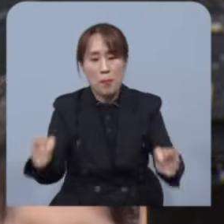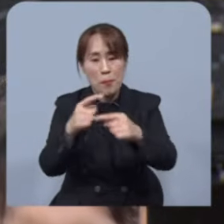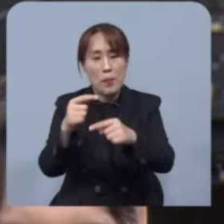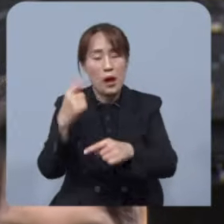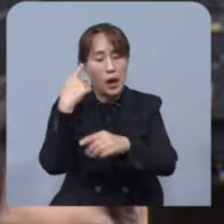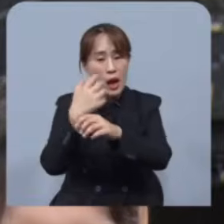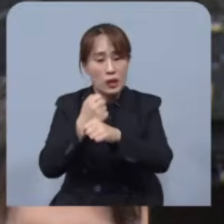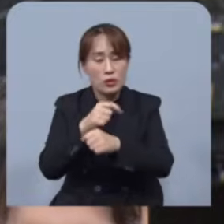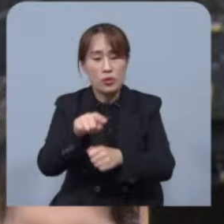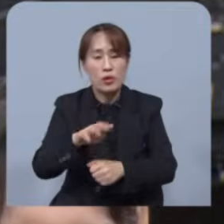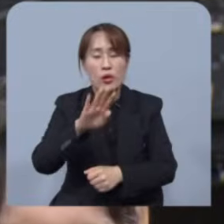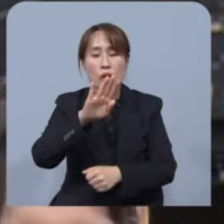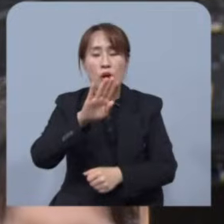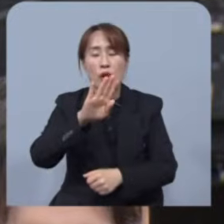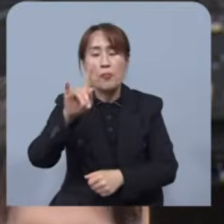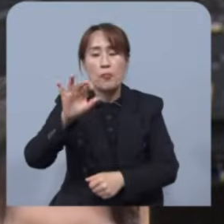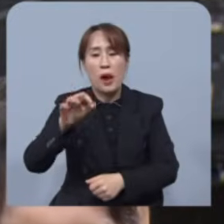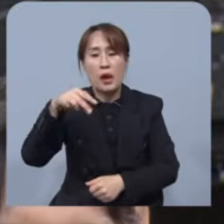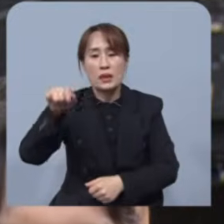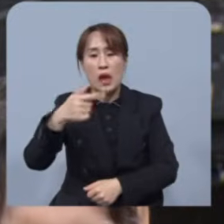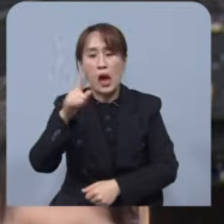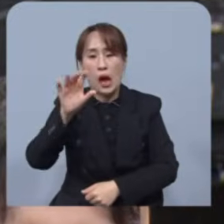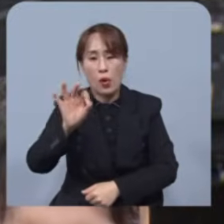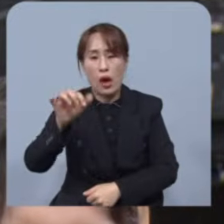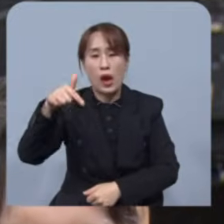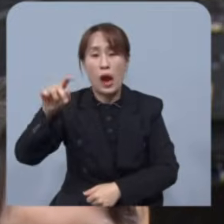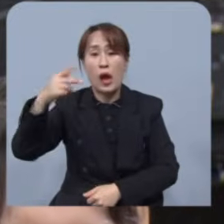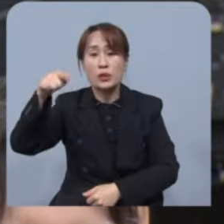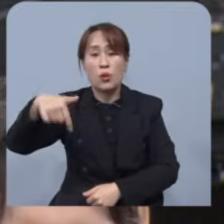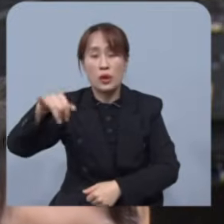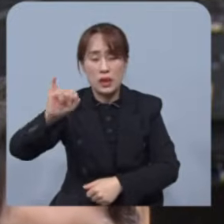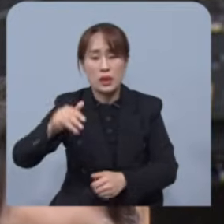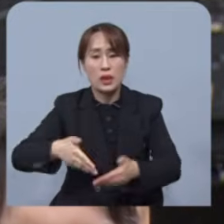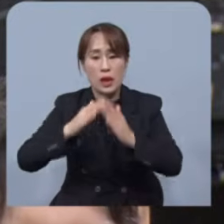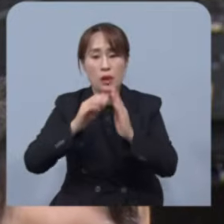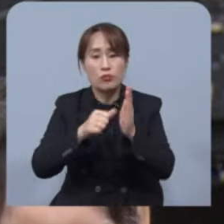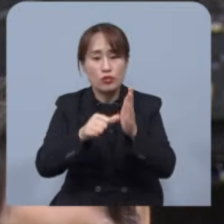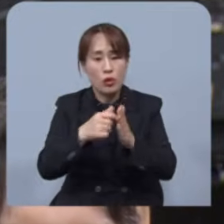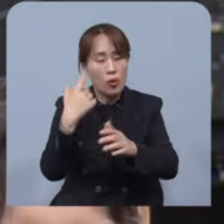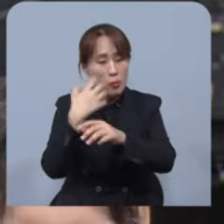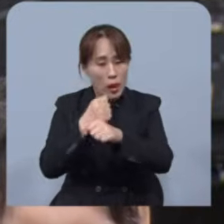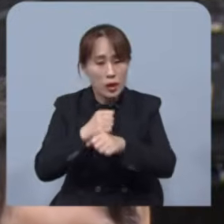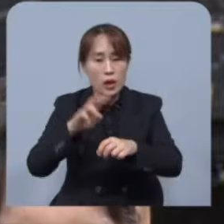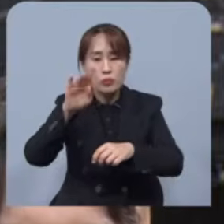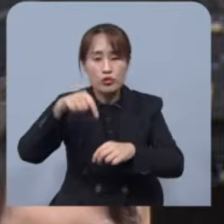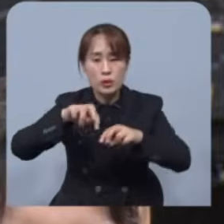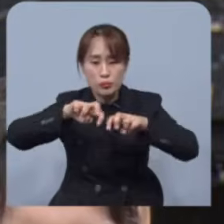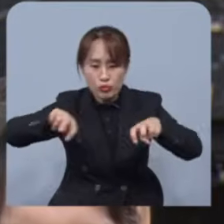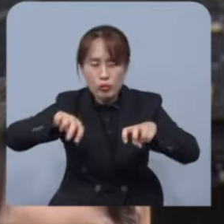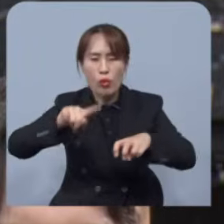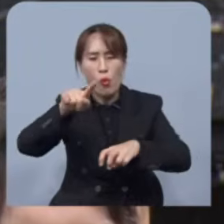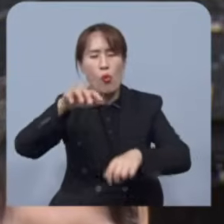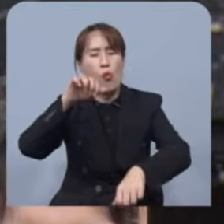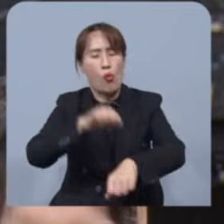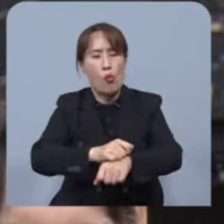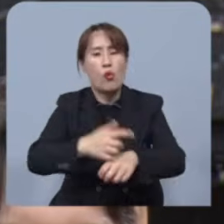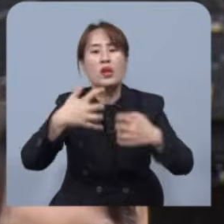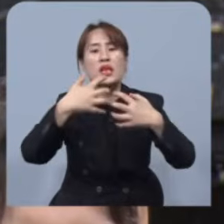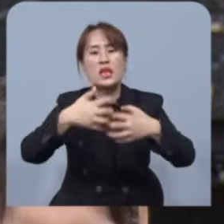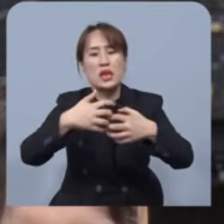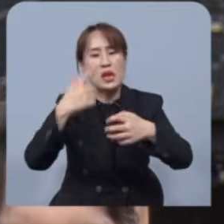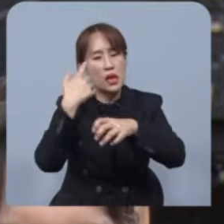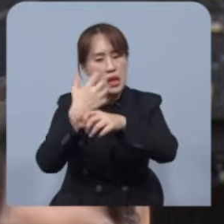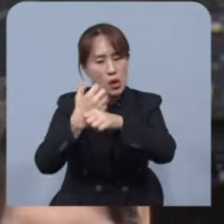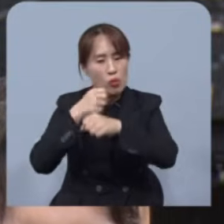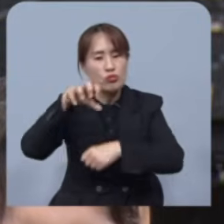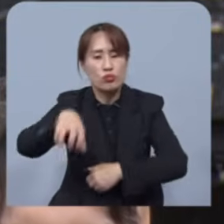가속기가 그 꿈의 현민경이라는 방사항 가속기가 생길 건데요. 그게 이제 소재 개발, 분자 분석 이런 데 아주 최적화되어 있는 저희